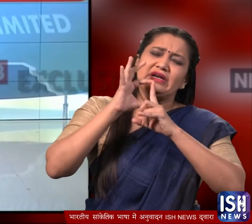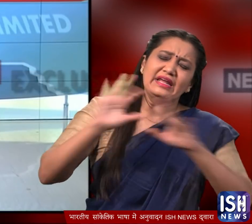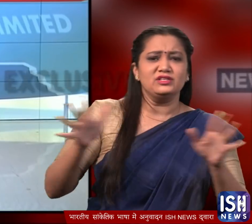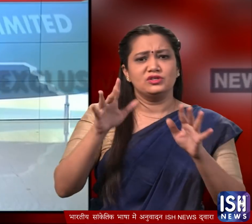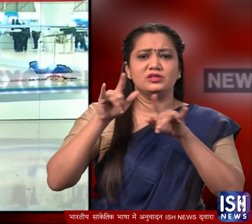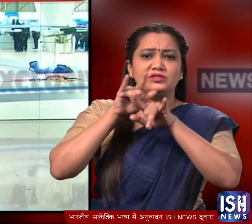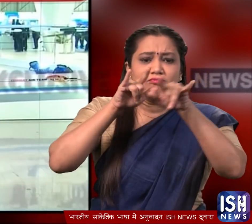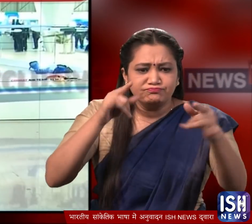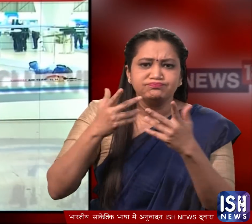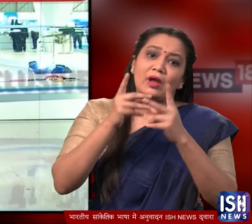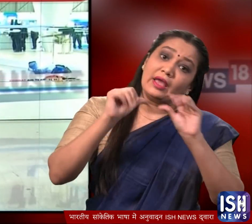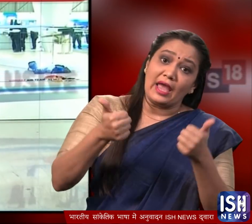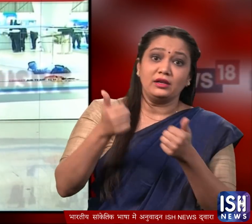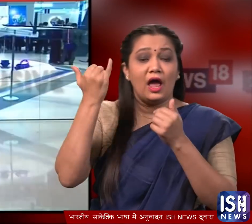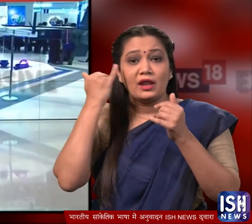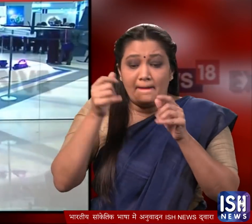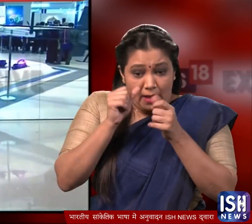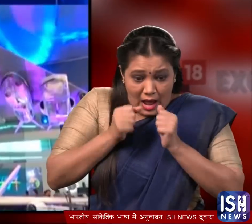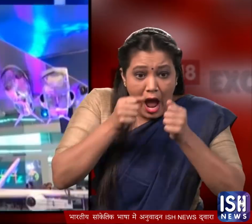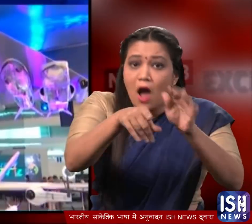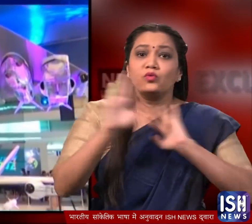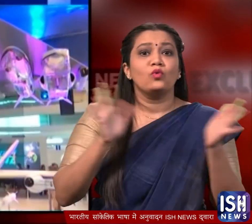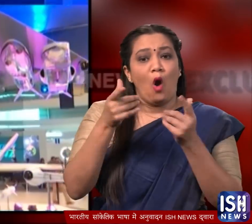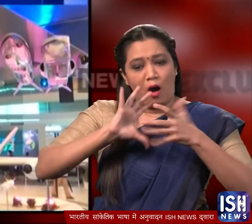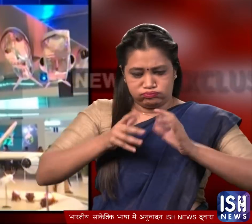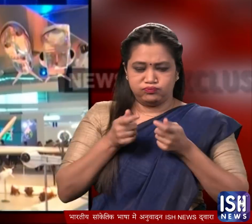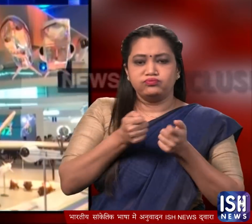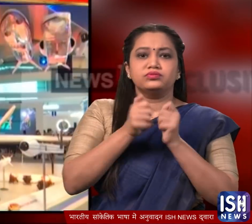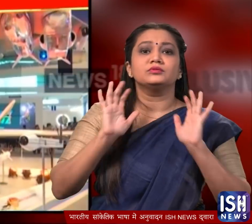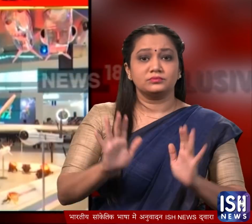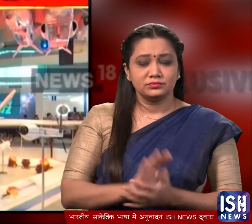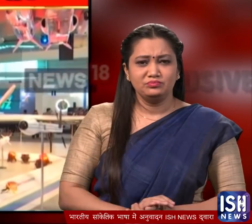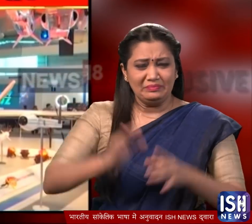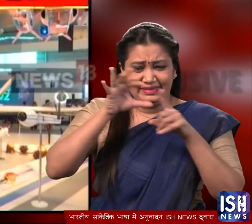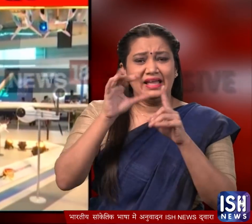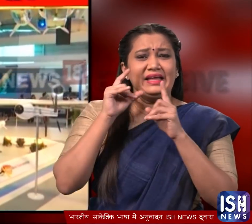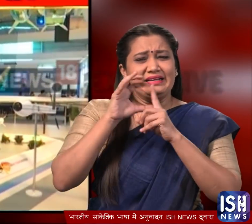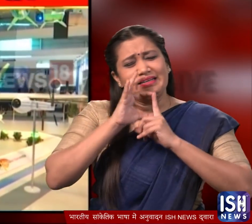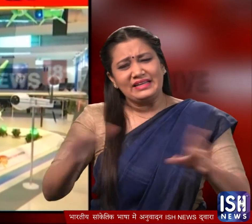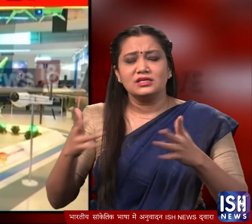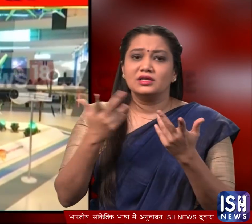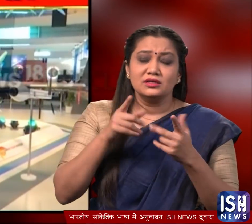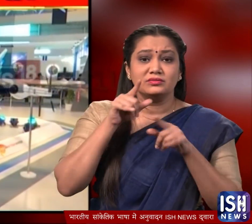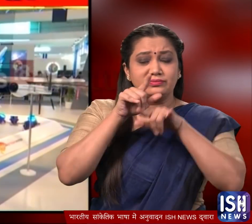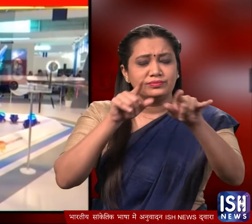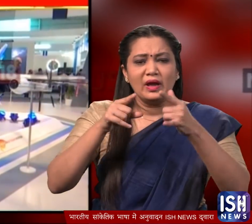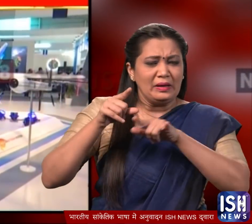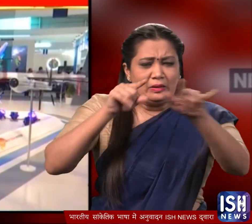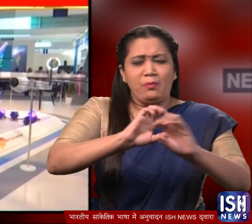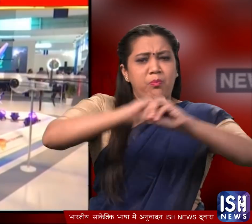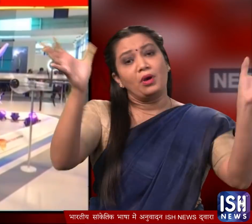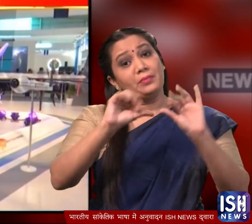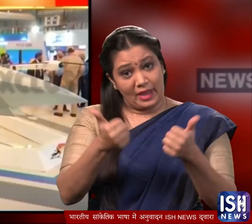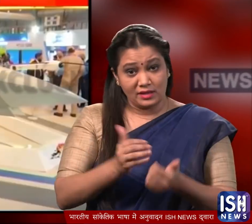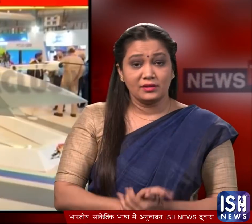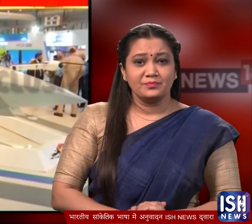घातक ड्रोन जंग के मैदान में भेजे जाएंगे, जो इतने घातक होंगे कि पलक झपकते ही दुश्मन के ठिकानों को